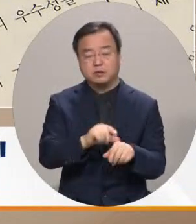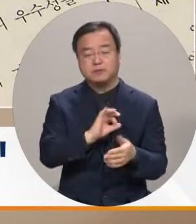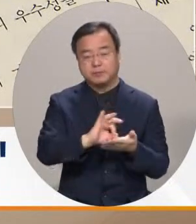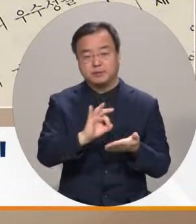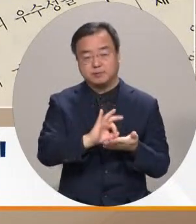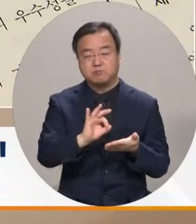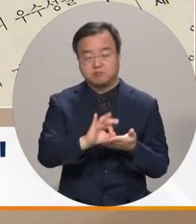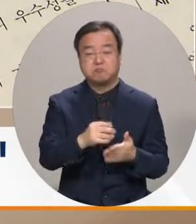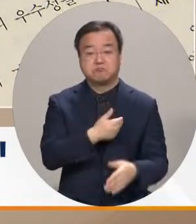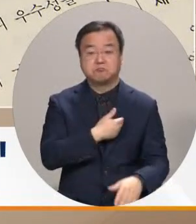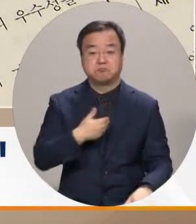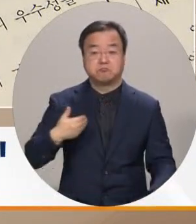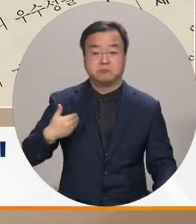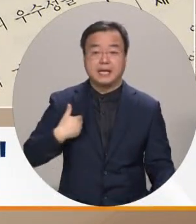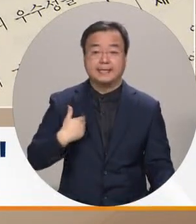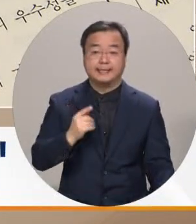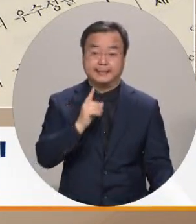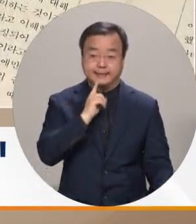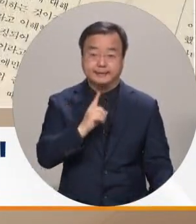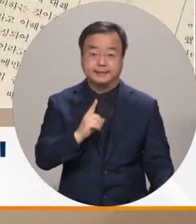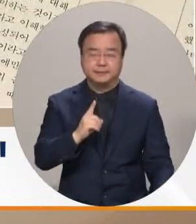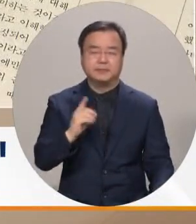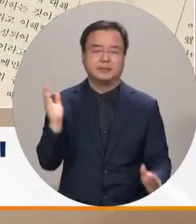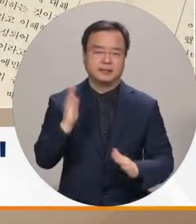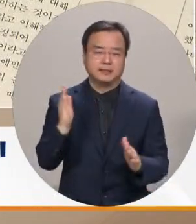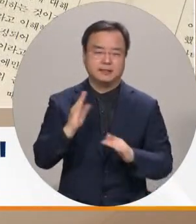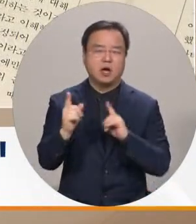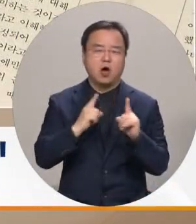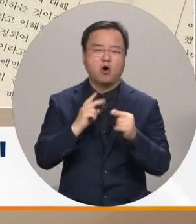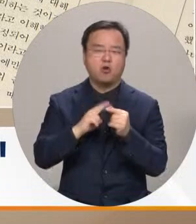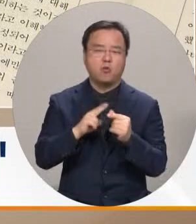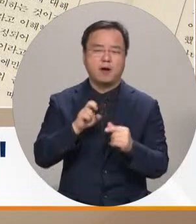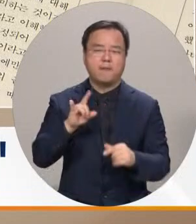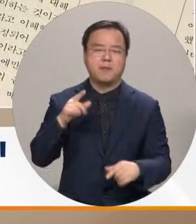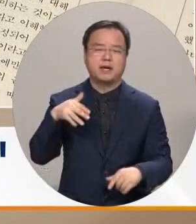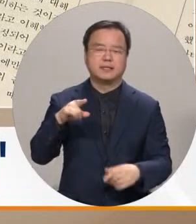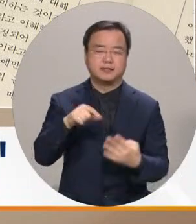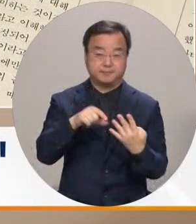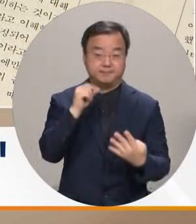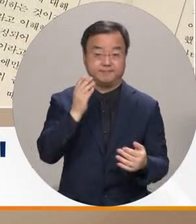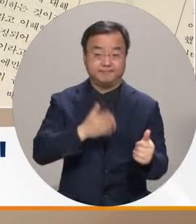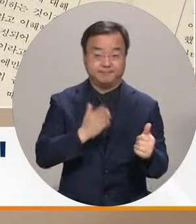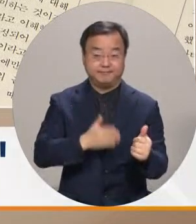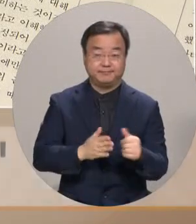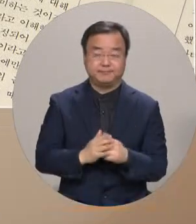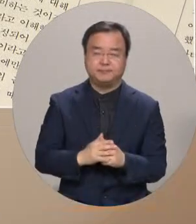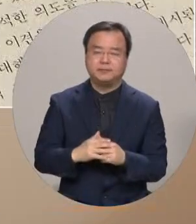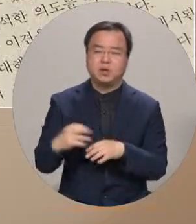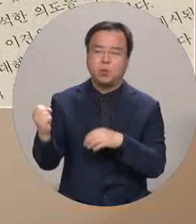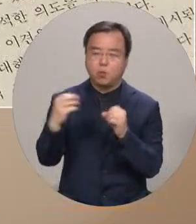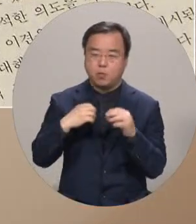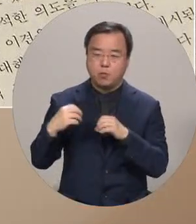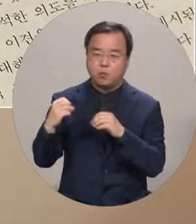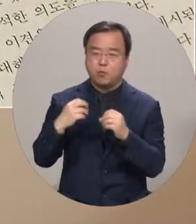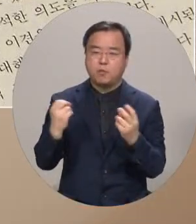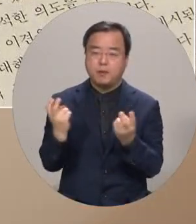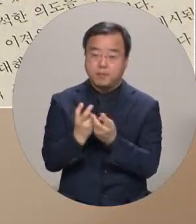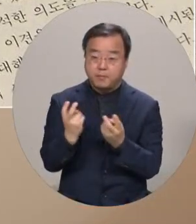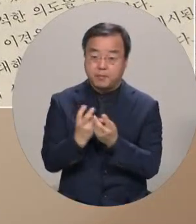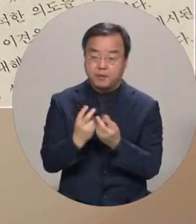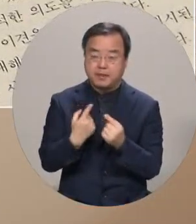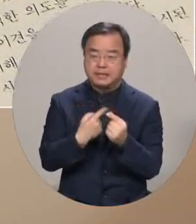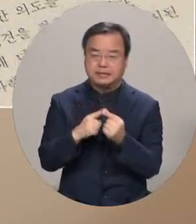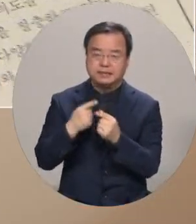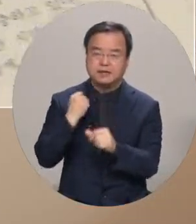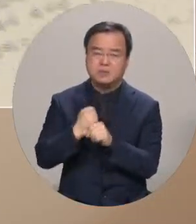좀 괜찮아 있어 하는 친구들이 선택하는 것이 좋고요 우리 화법과 장문 같은 경우는요 상대적으로